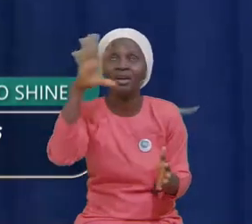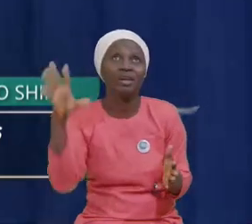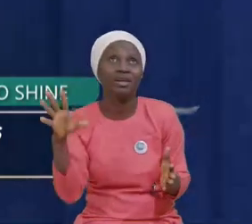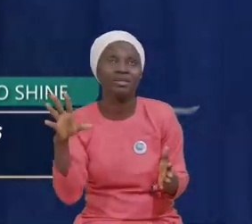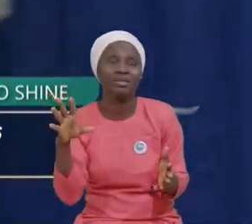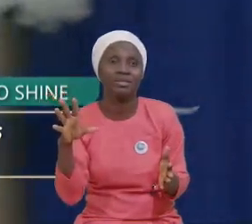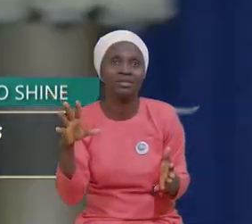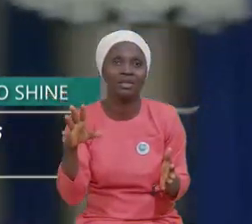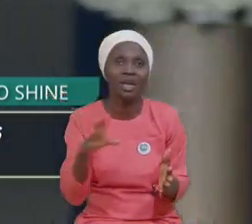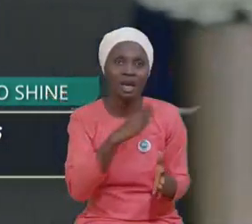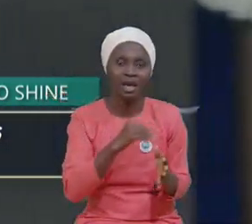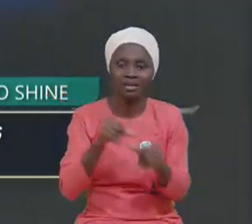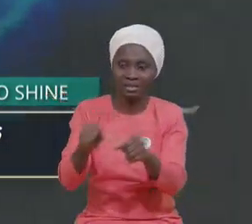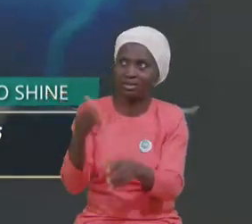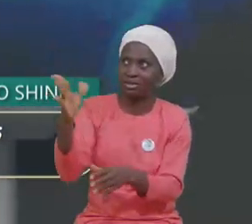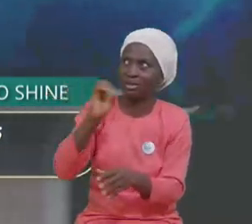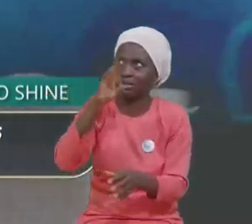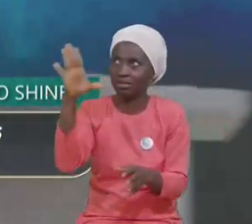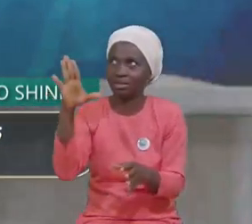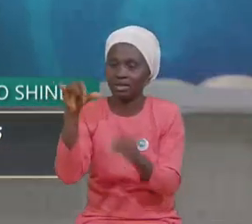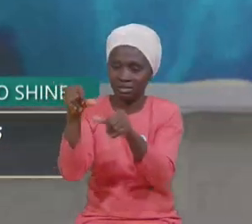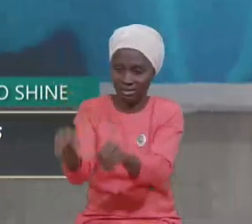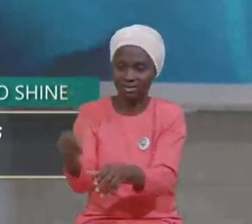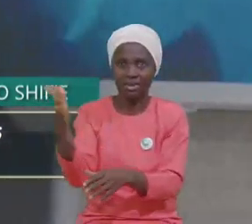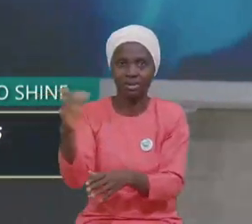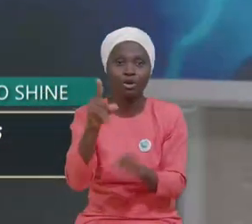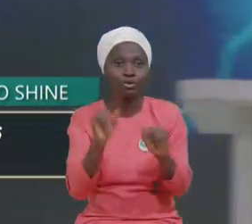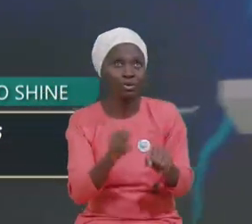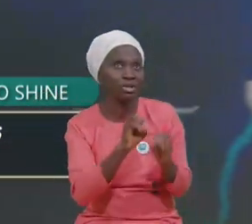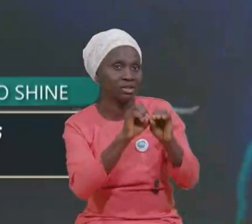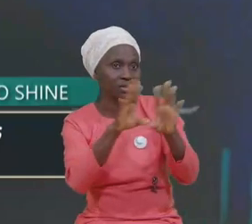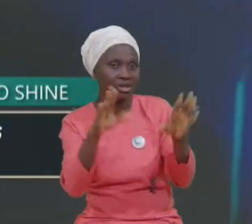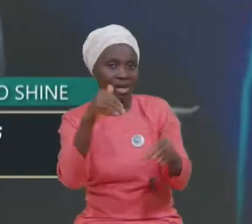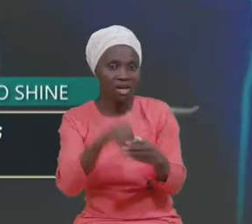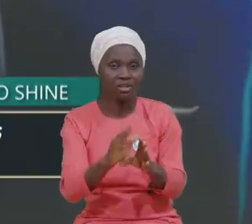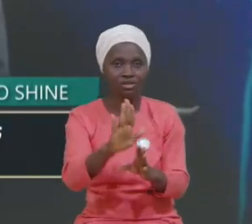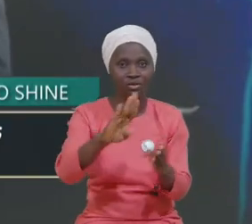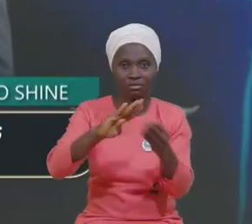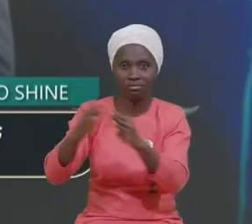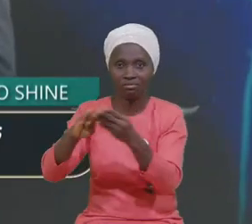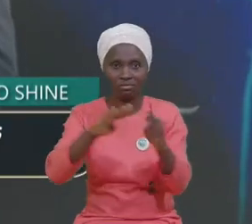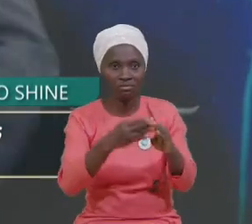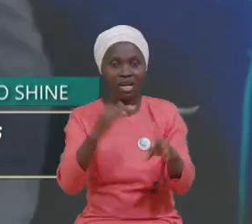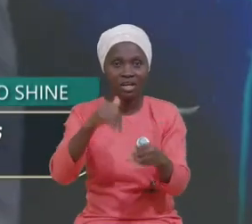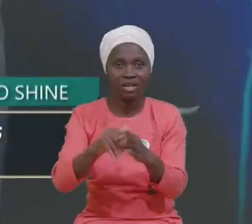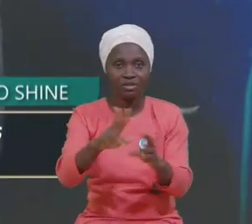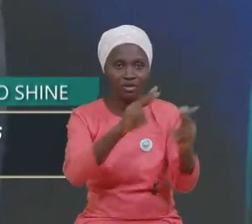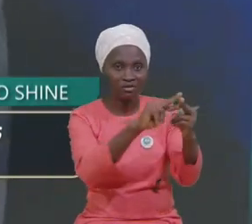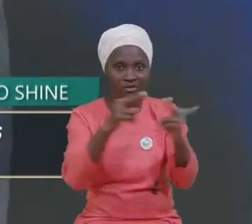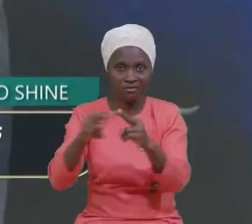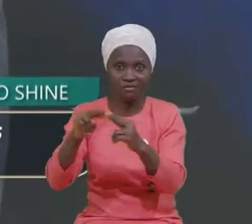briller. Tu peux briller dans ta localité. Tu peux briller dans ton village.